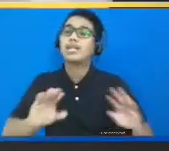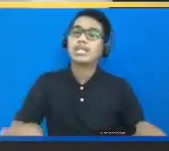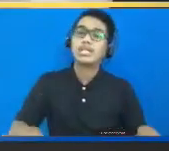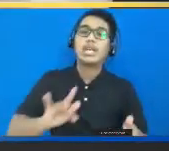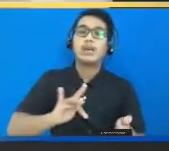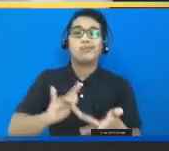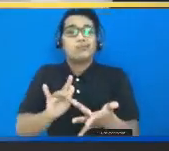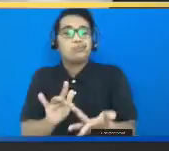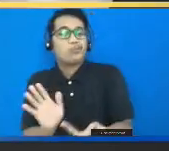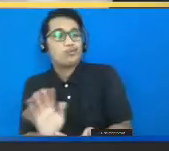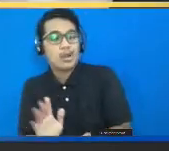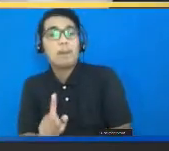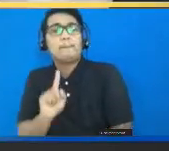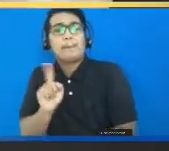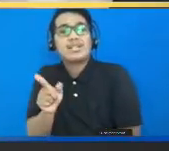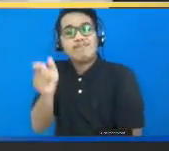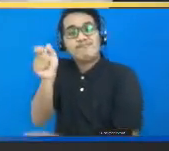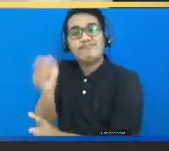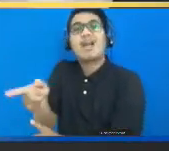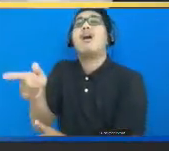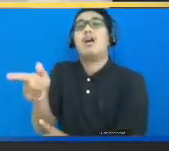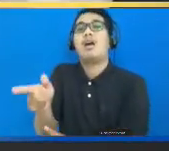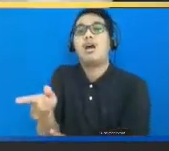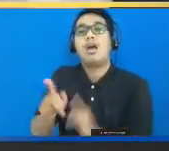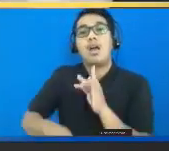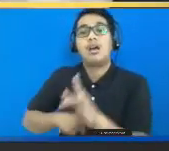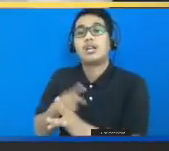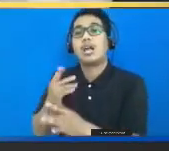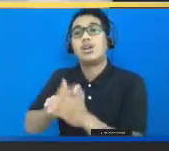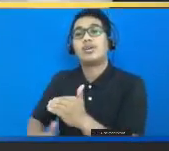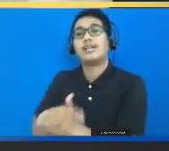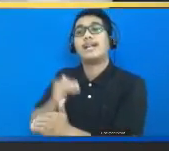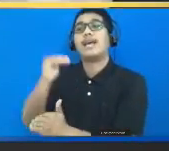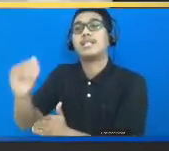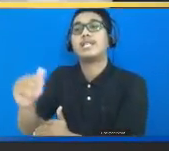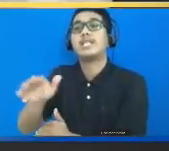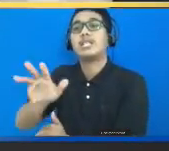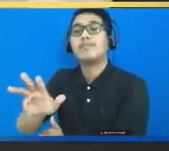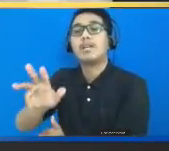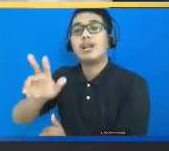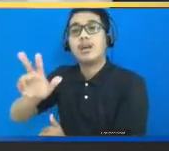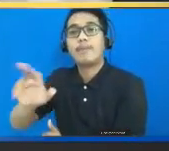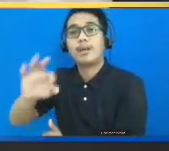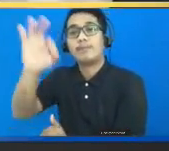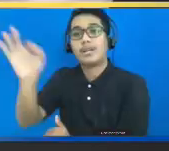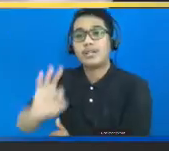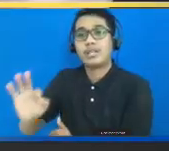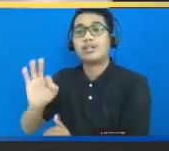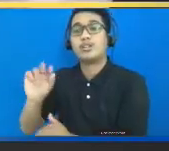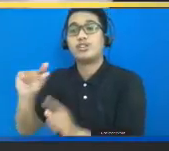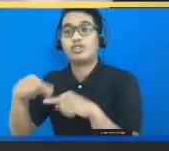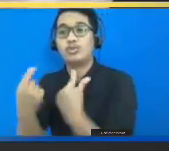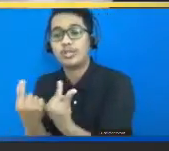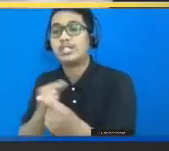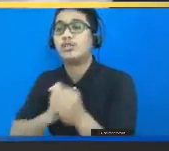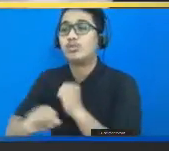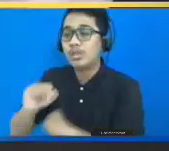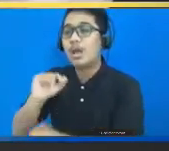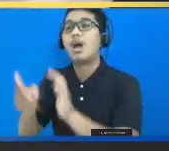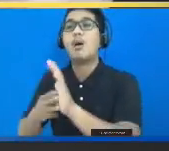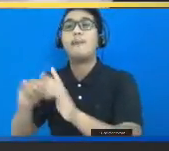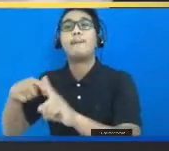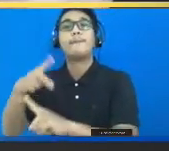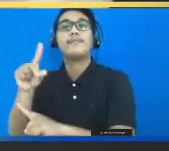pajak kalau mereka naik tingkat 98% unit usaha mikro